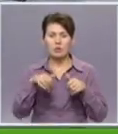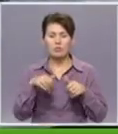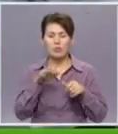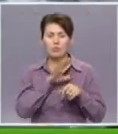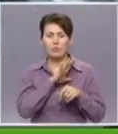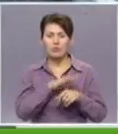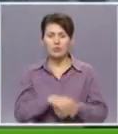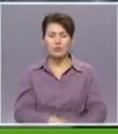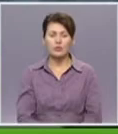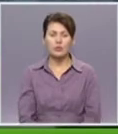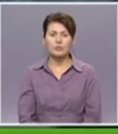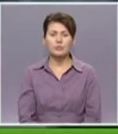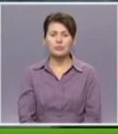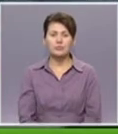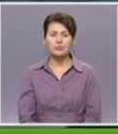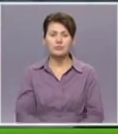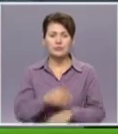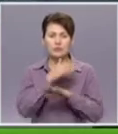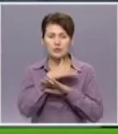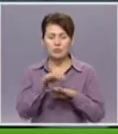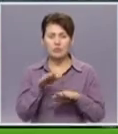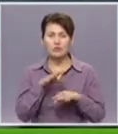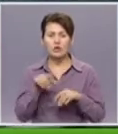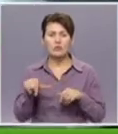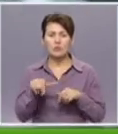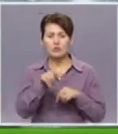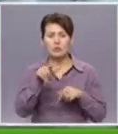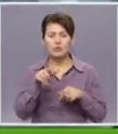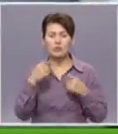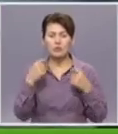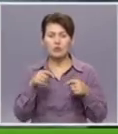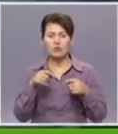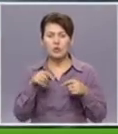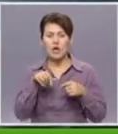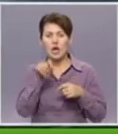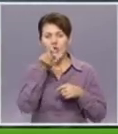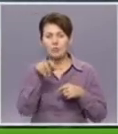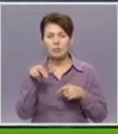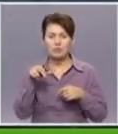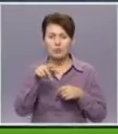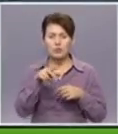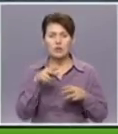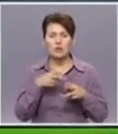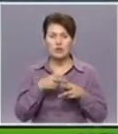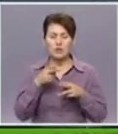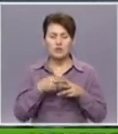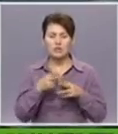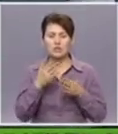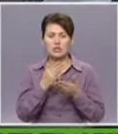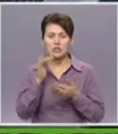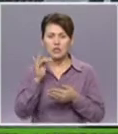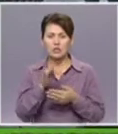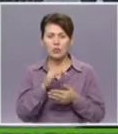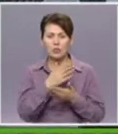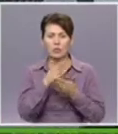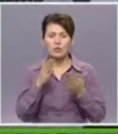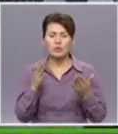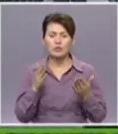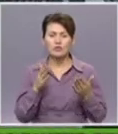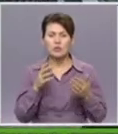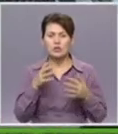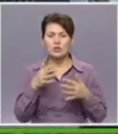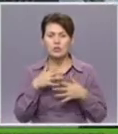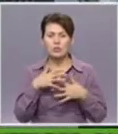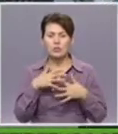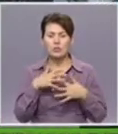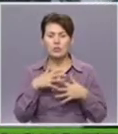Көшеге шығып кетіп, жолды тротуарларды бекітіп, елдің жүрісіне кедергі жасайды. Және де ол жабай